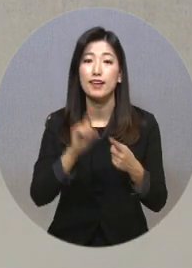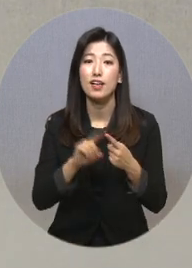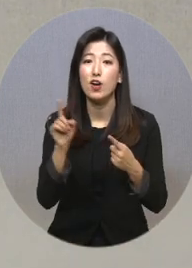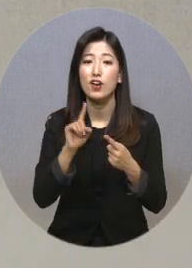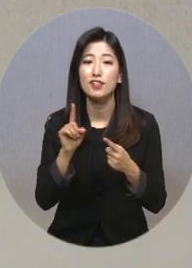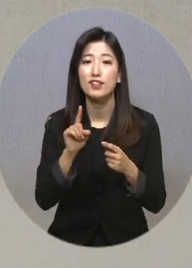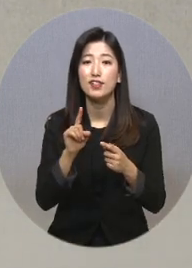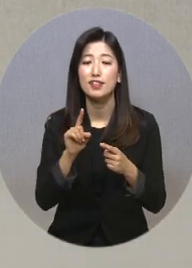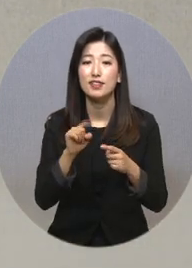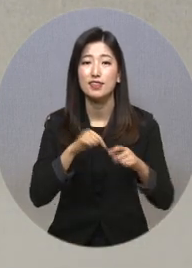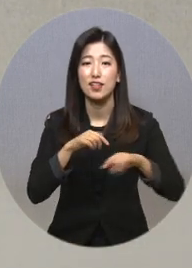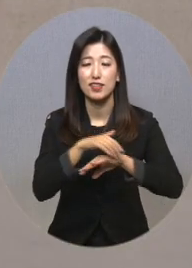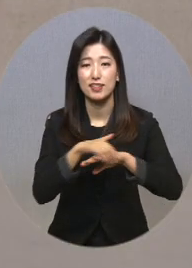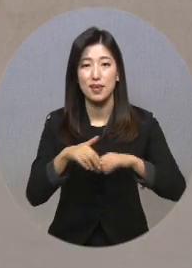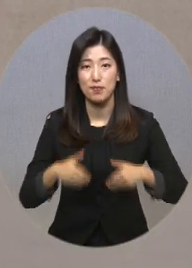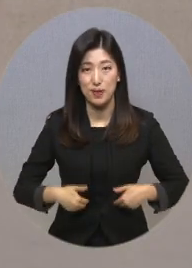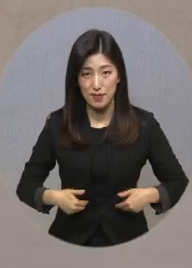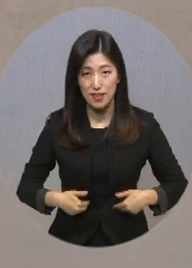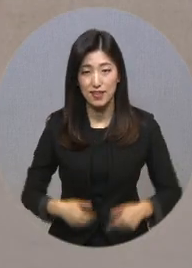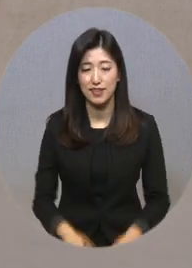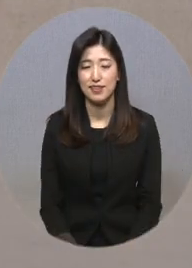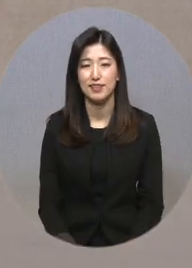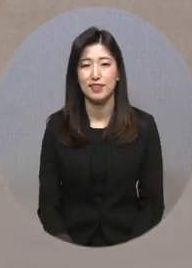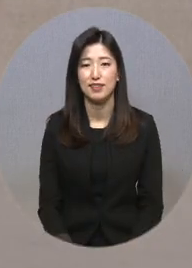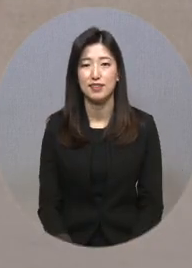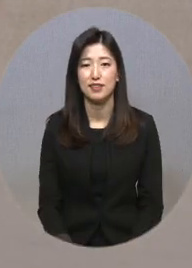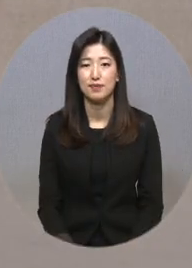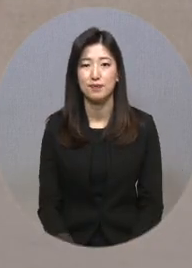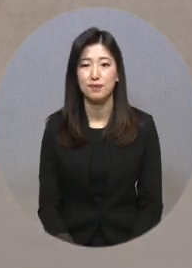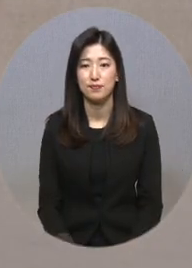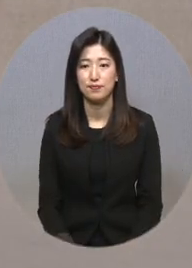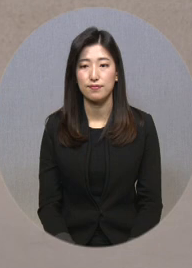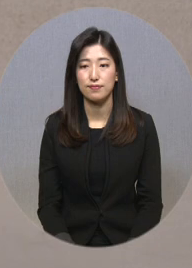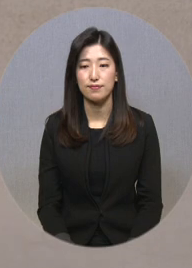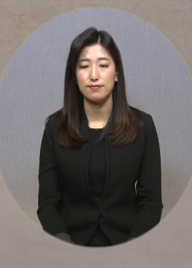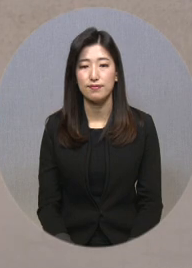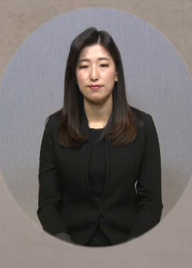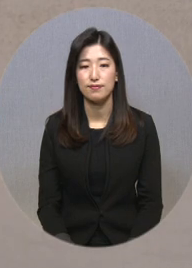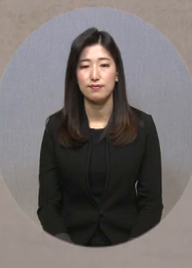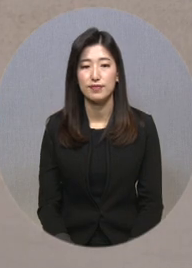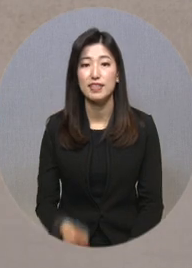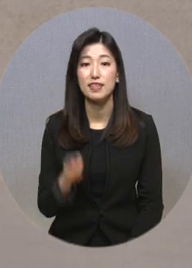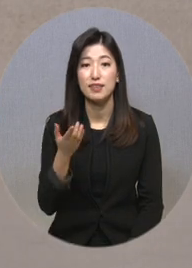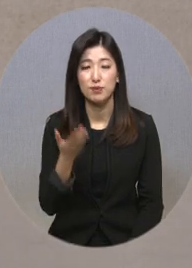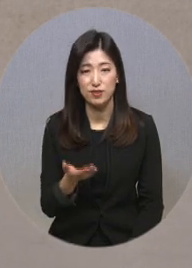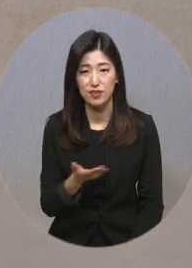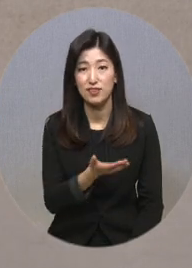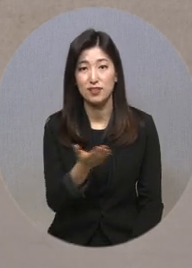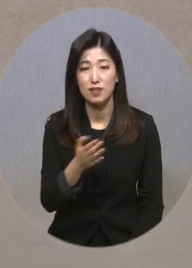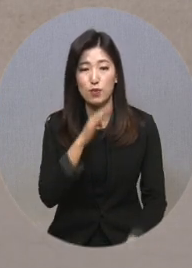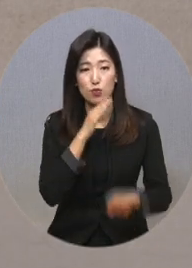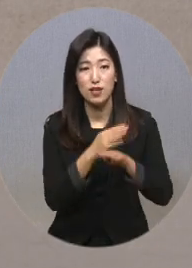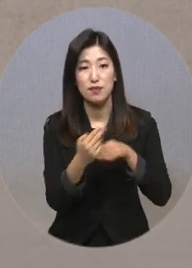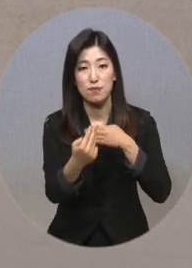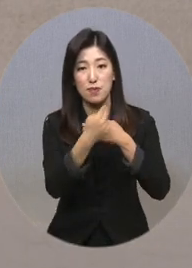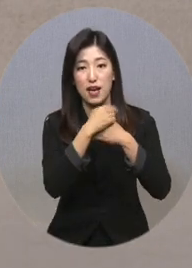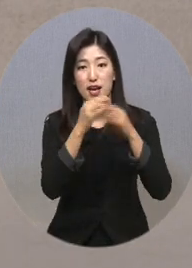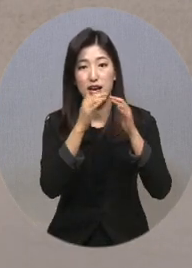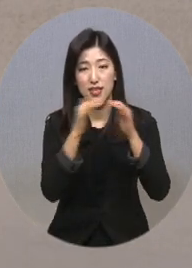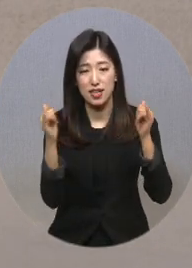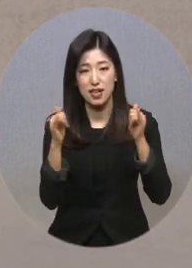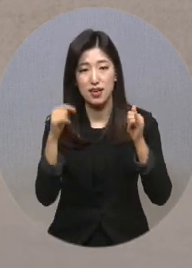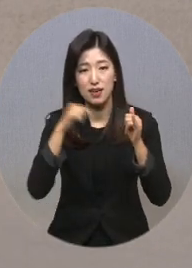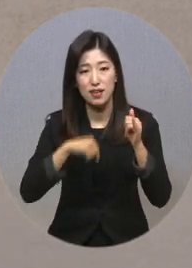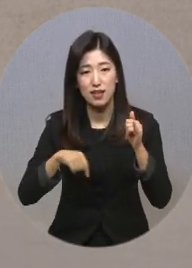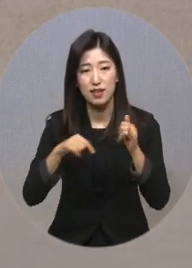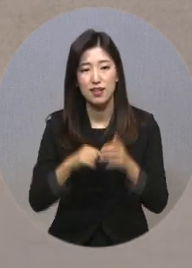어떤 대책이 필요한가 궁금합니다. 아, 이분들을 가리켜서 그 미리운